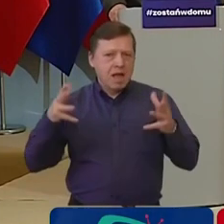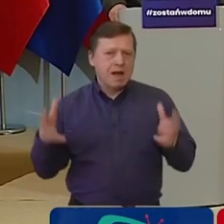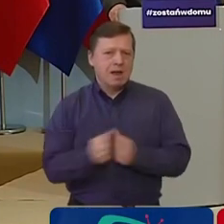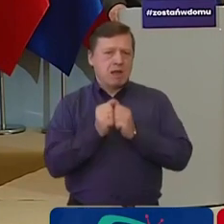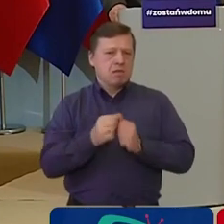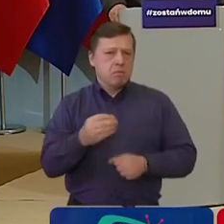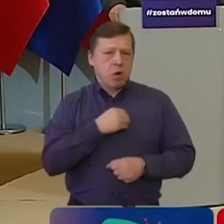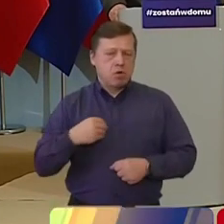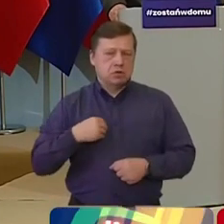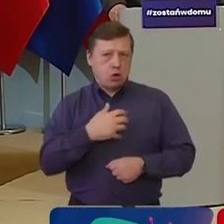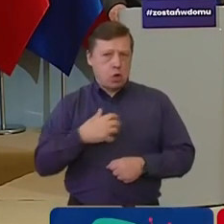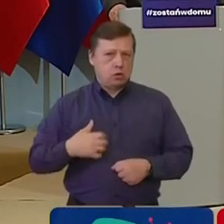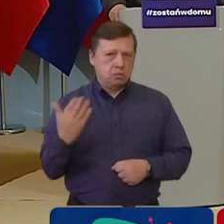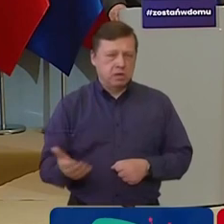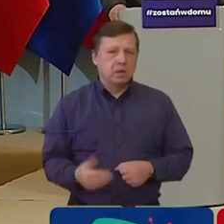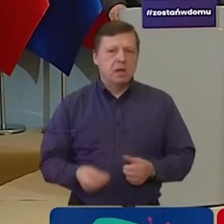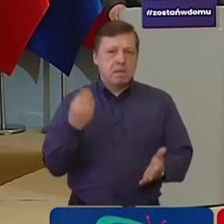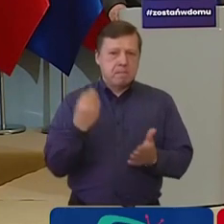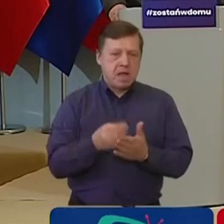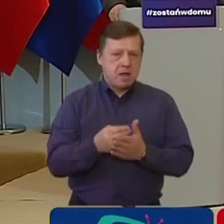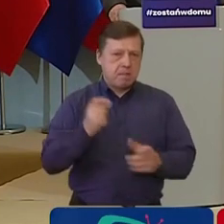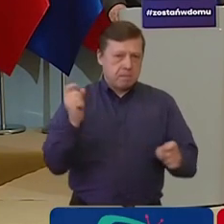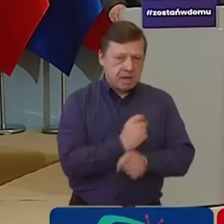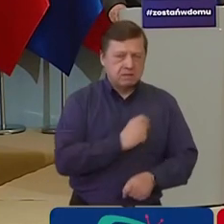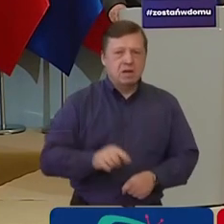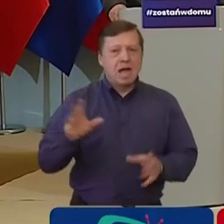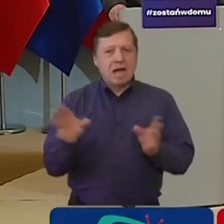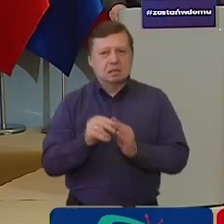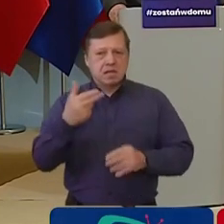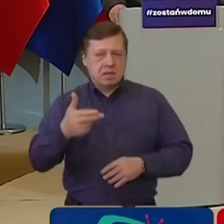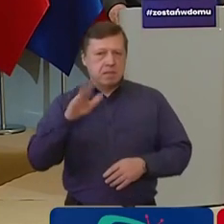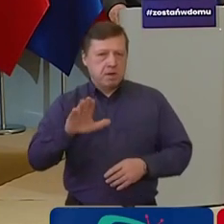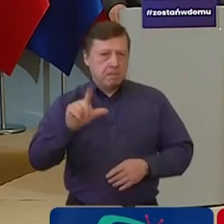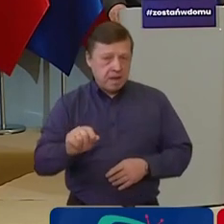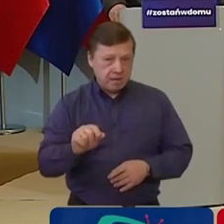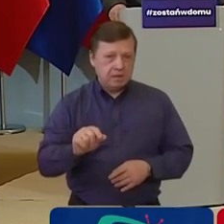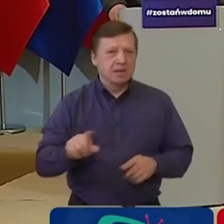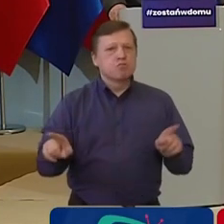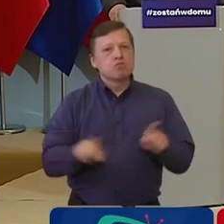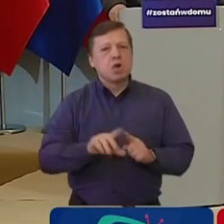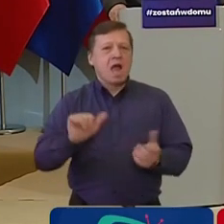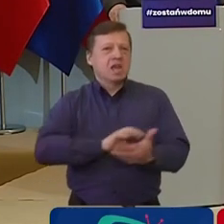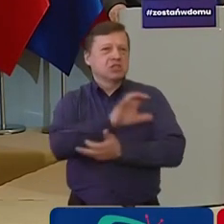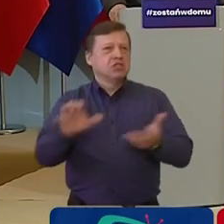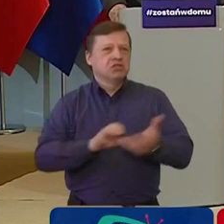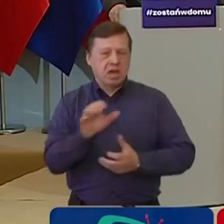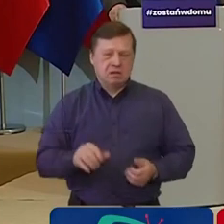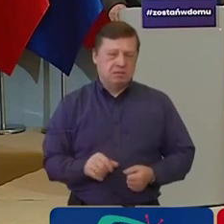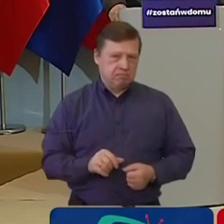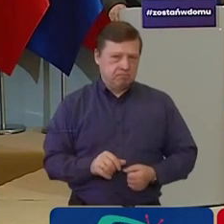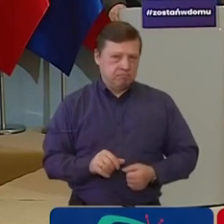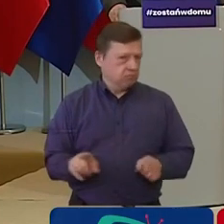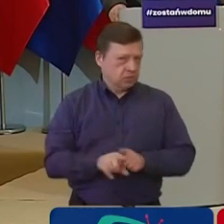polskiej gospodarki. Finanse publiczne razem z bankiem centralnym, tak jak to się dzieje na całym świecie.